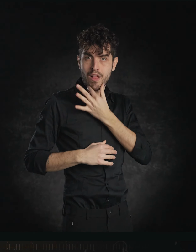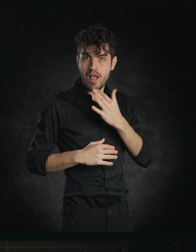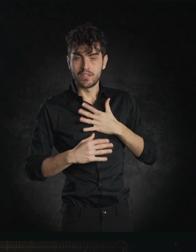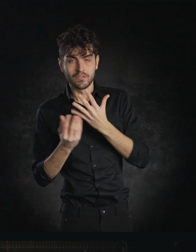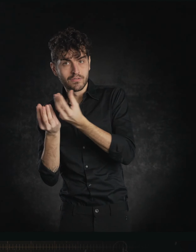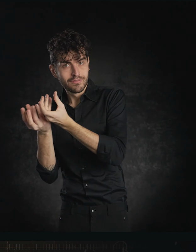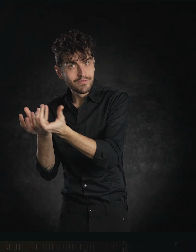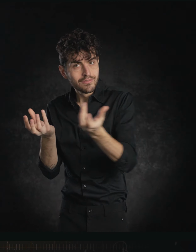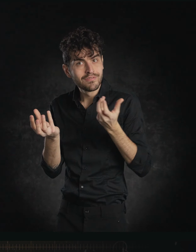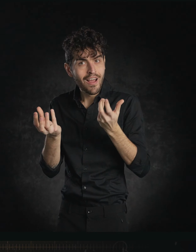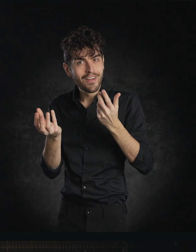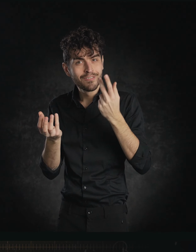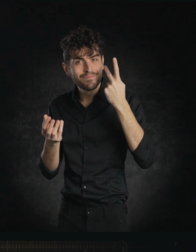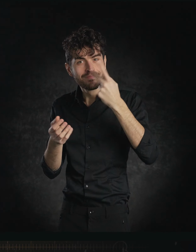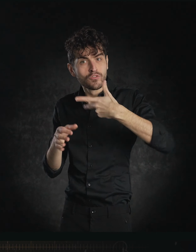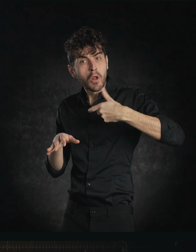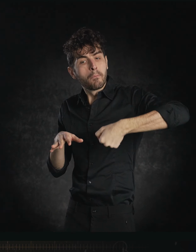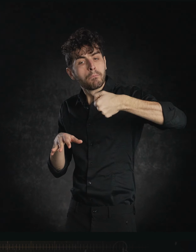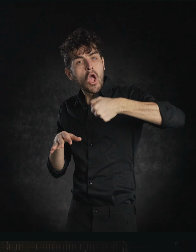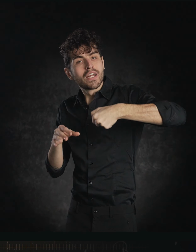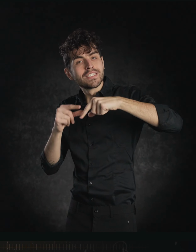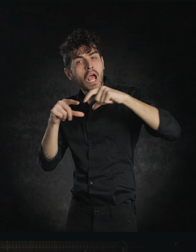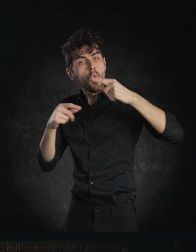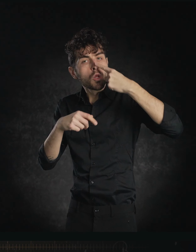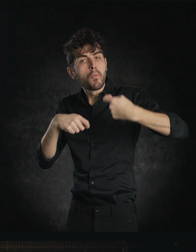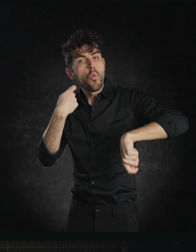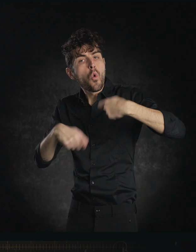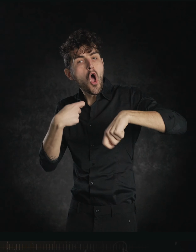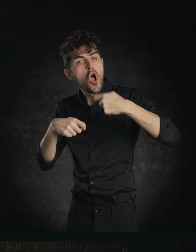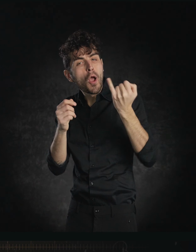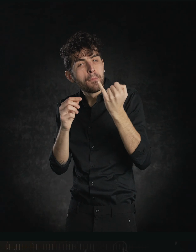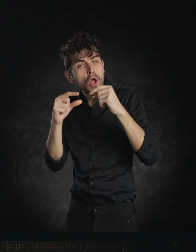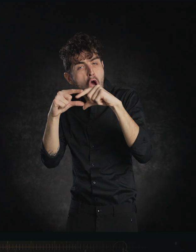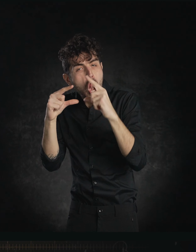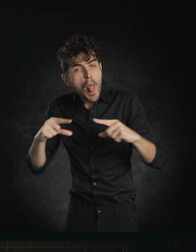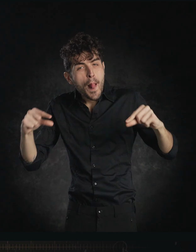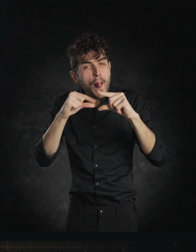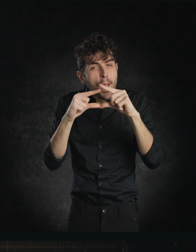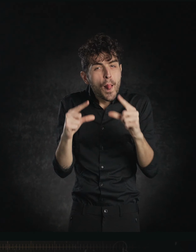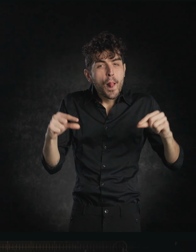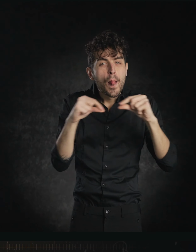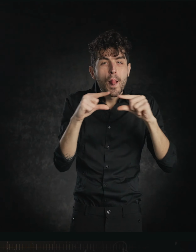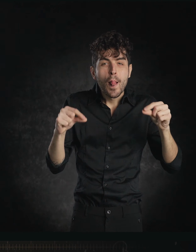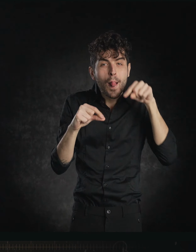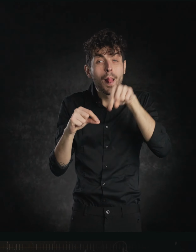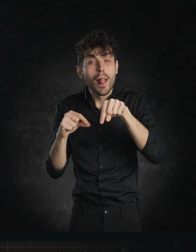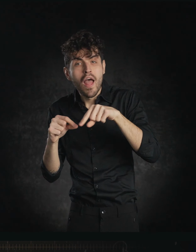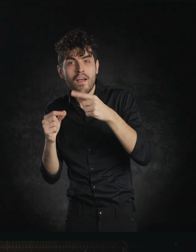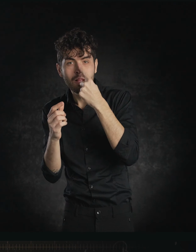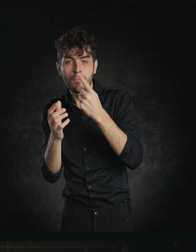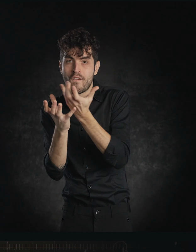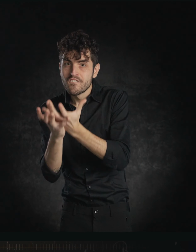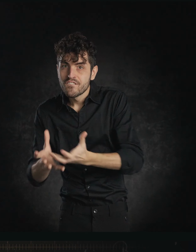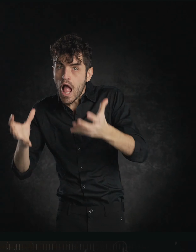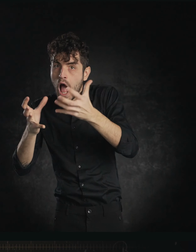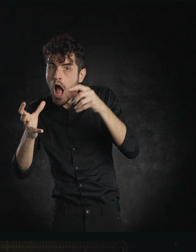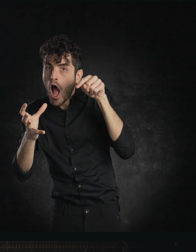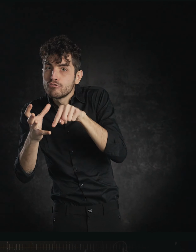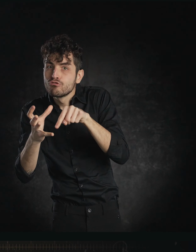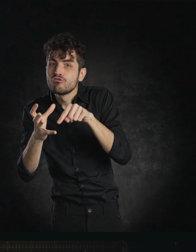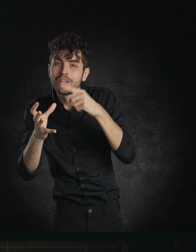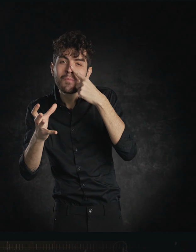cura della persona. Per cui vediamo un borsellino in cuoio che conteneva dei